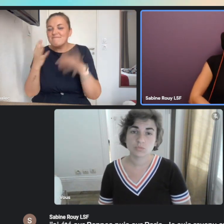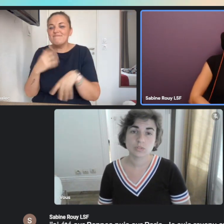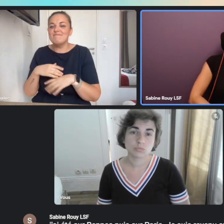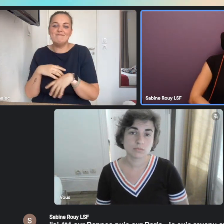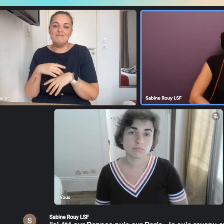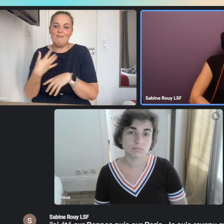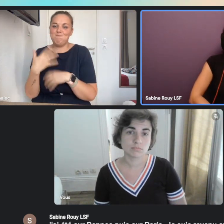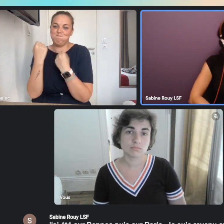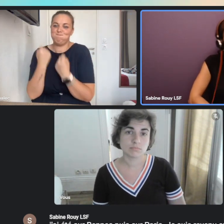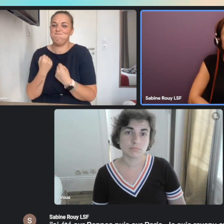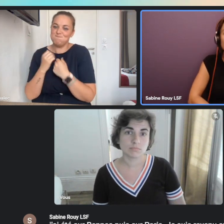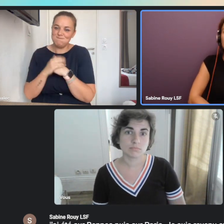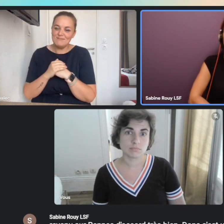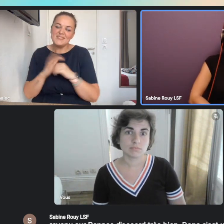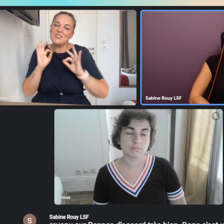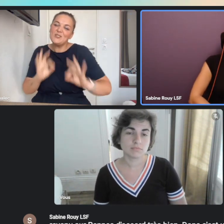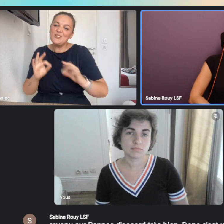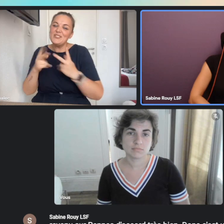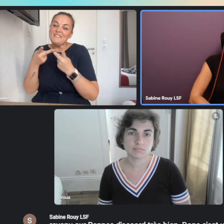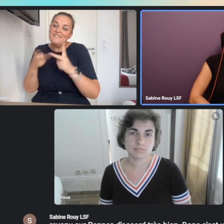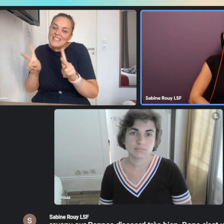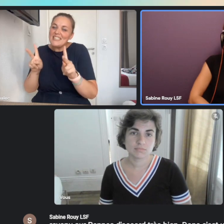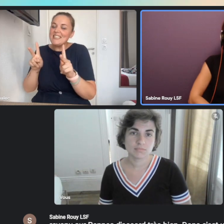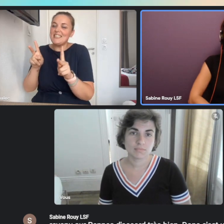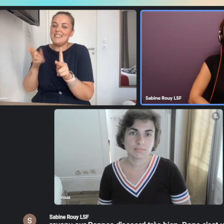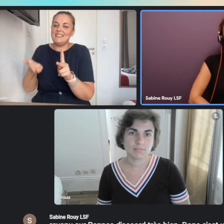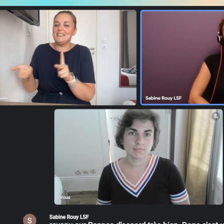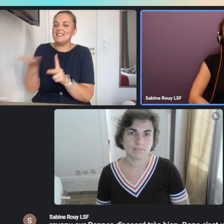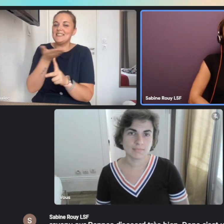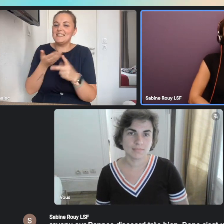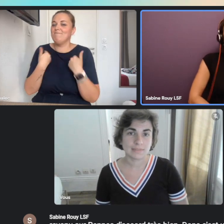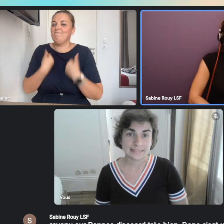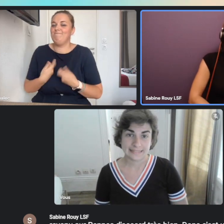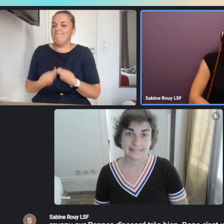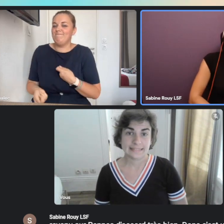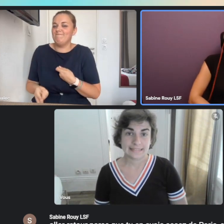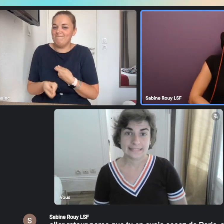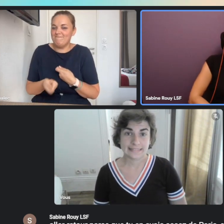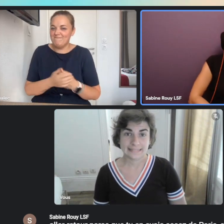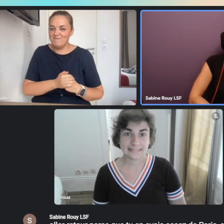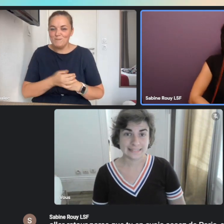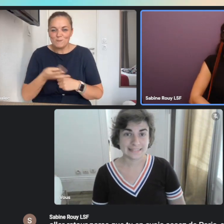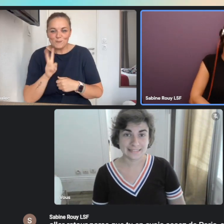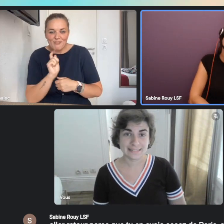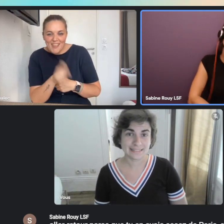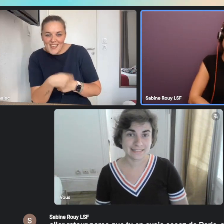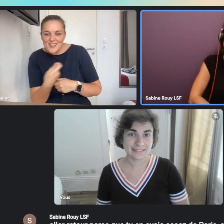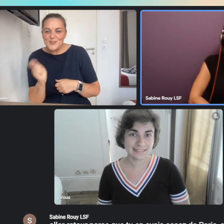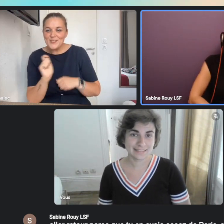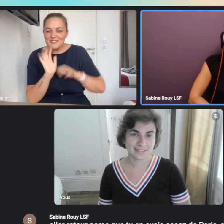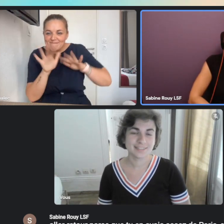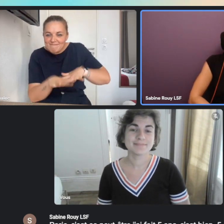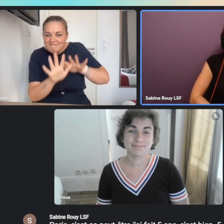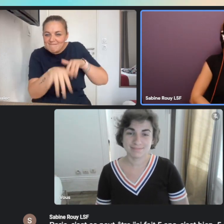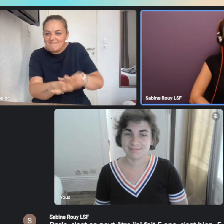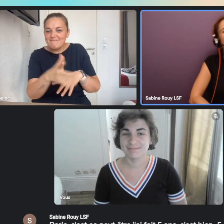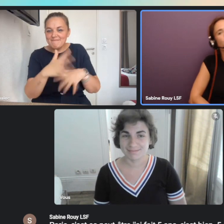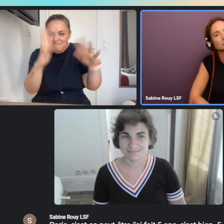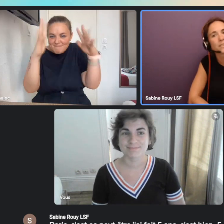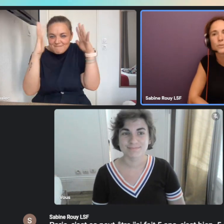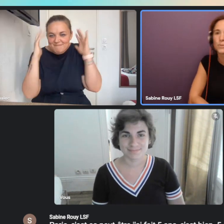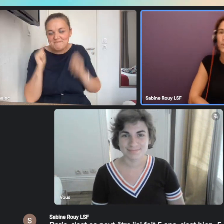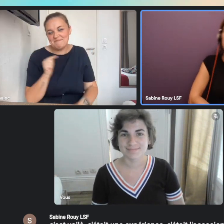des gens, de faire des découvertes, de m'enrichir. C'est vrai qu'au niveau de la ville en elle-même, moi, ça me correspondait pas. Je suis plus